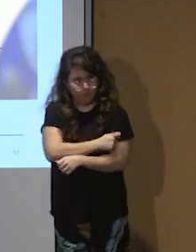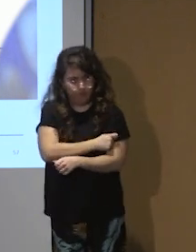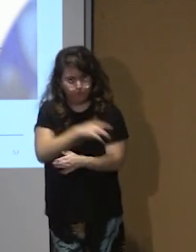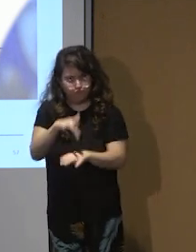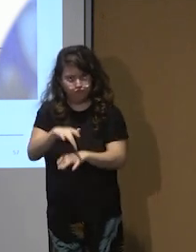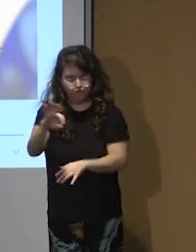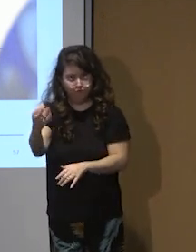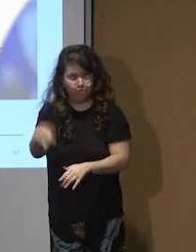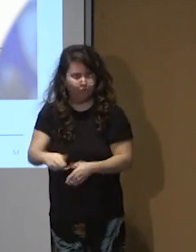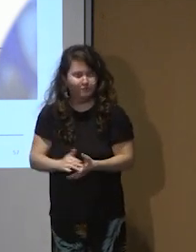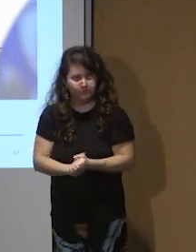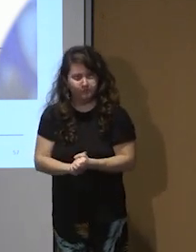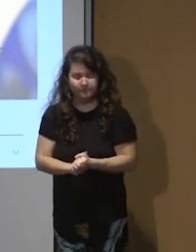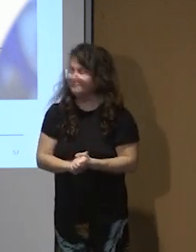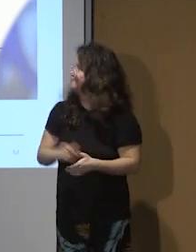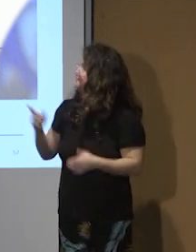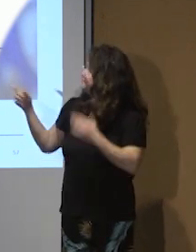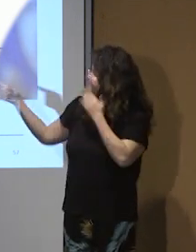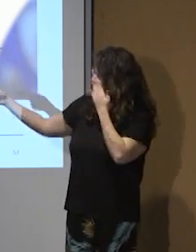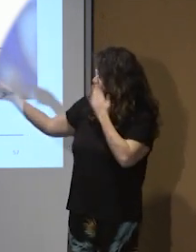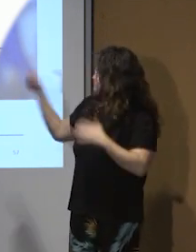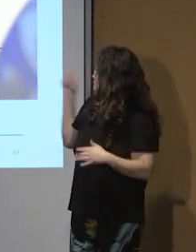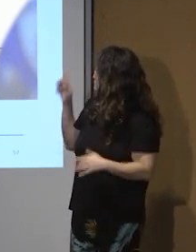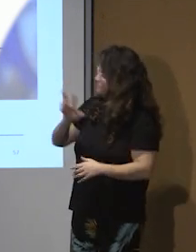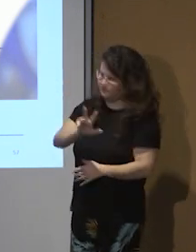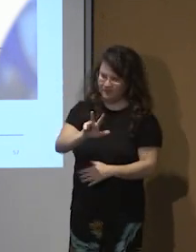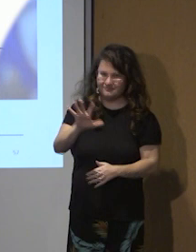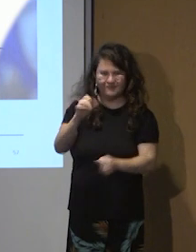on est senior à partir de 35 ans. Oui, je sais, ça m'a fait mal à moi aussi.